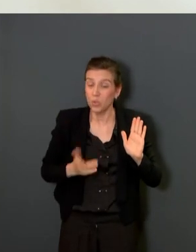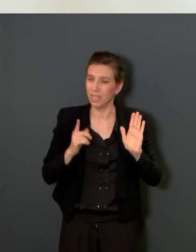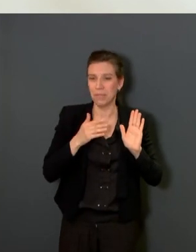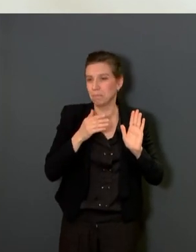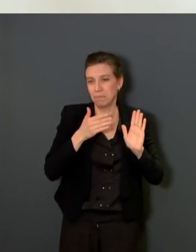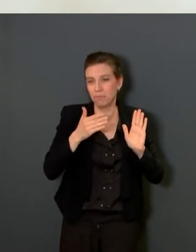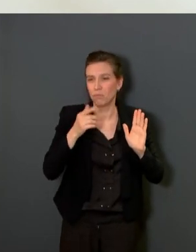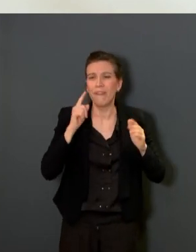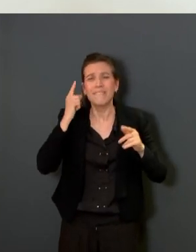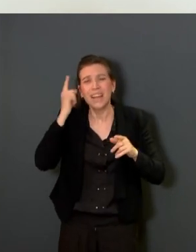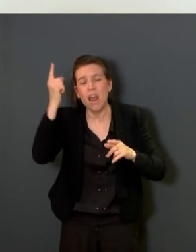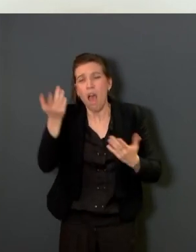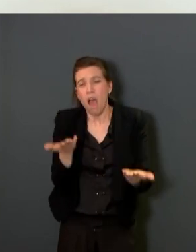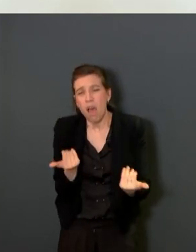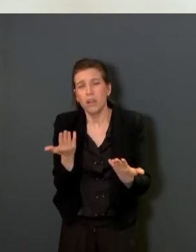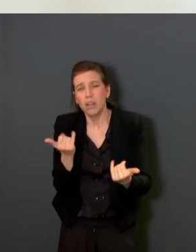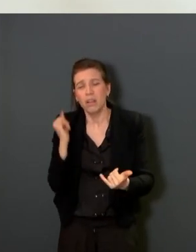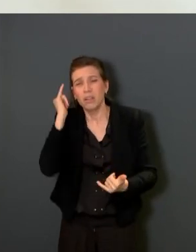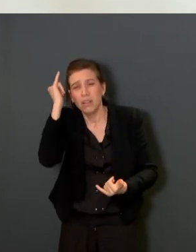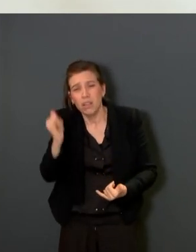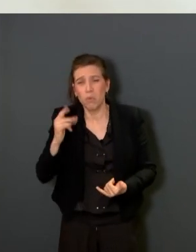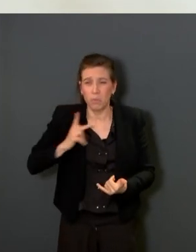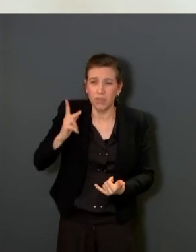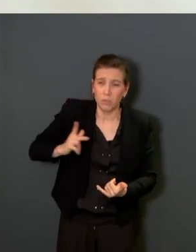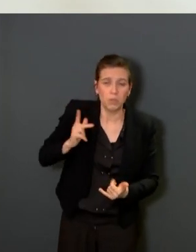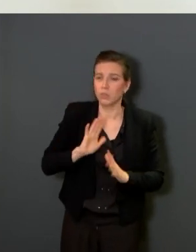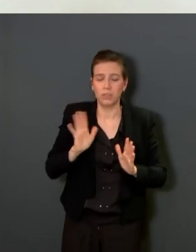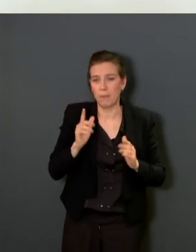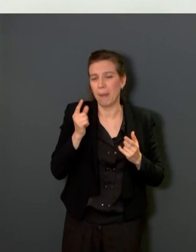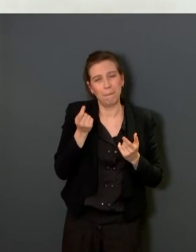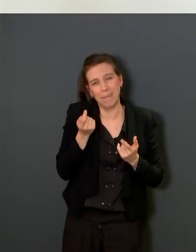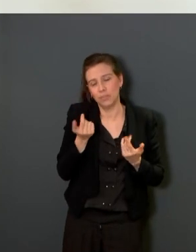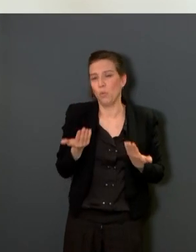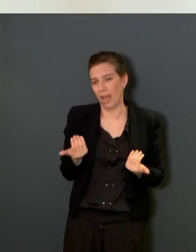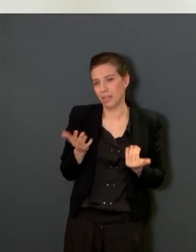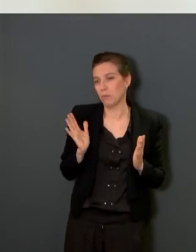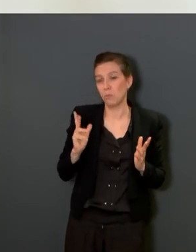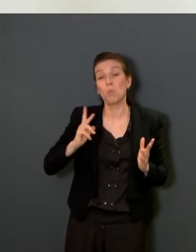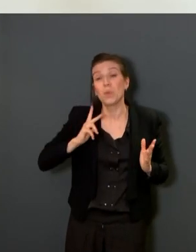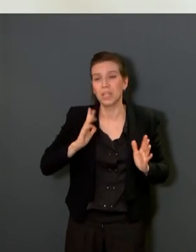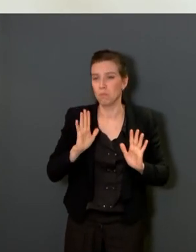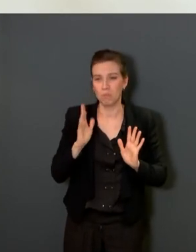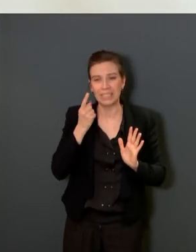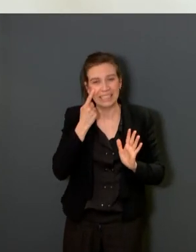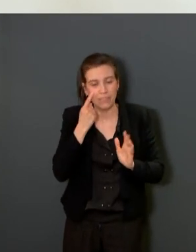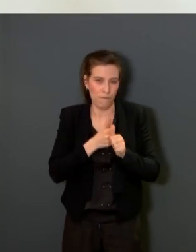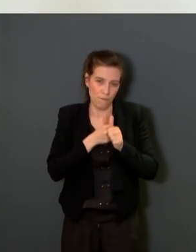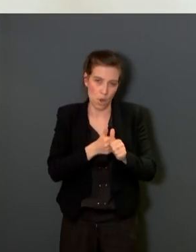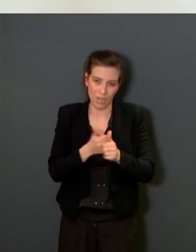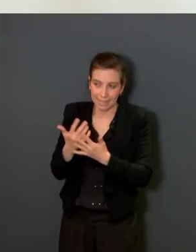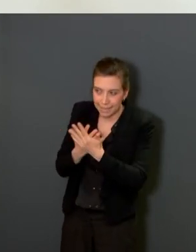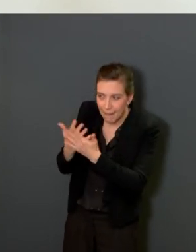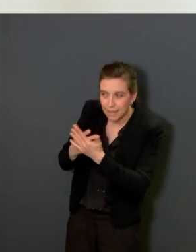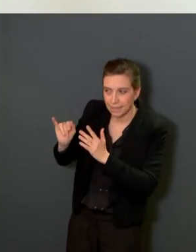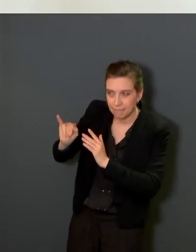is. Maar nu moeten we even wachten. En nu moeten we even wachten tot we meer duidelijkheid hebben. En vandaar dat we